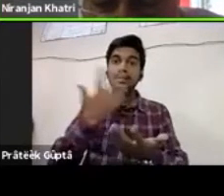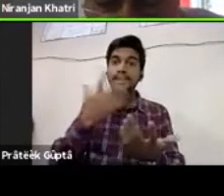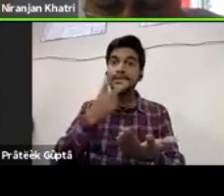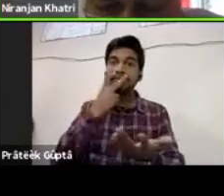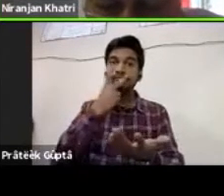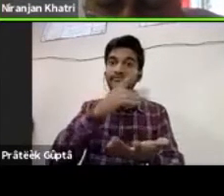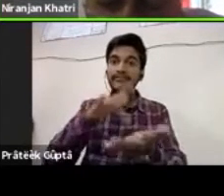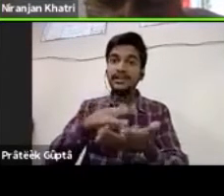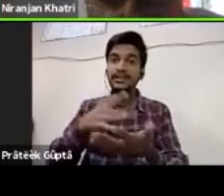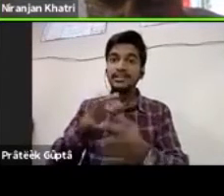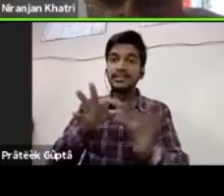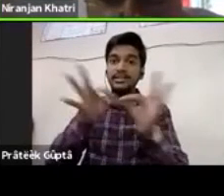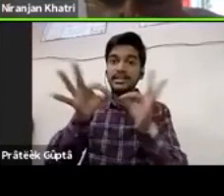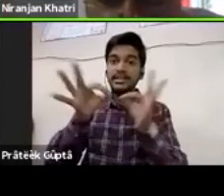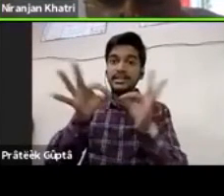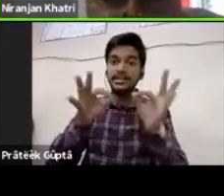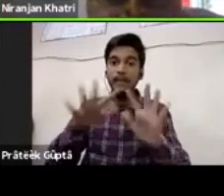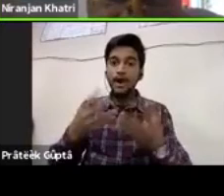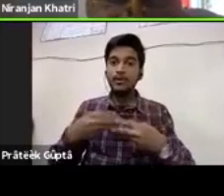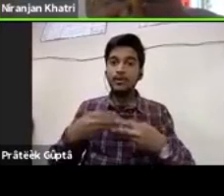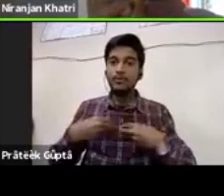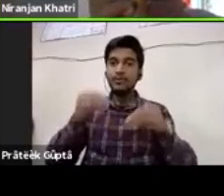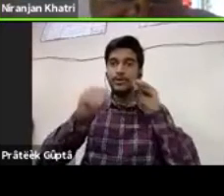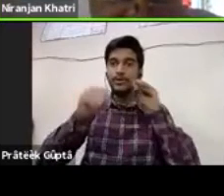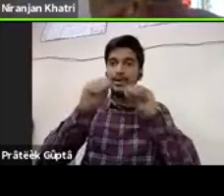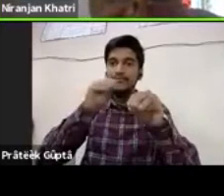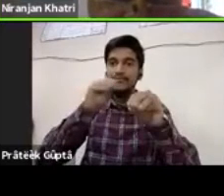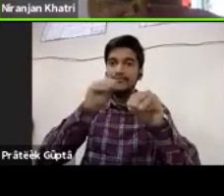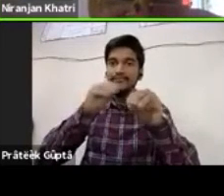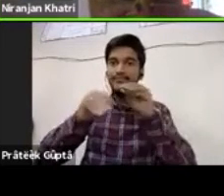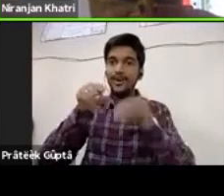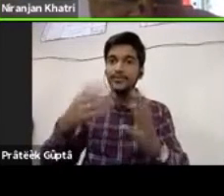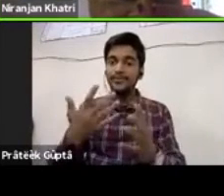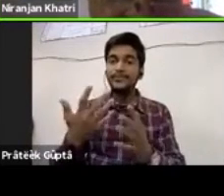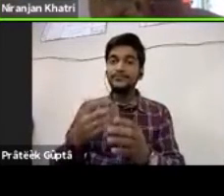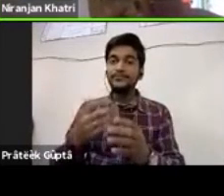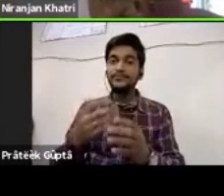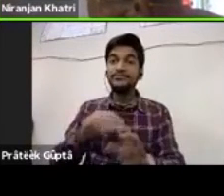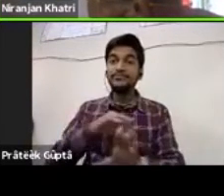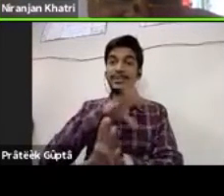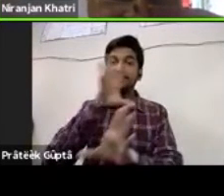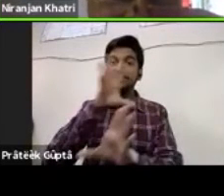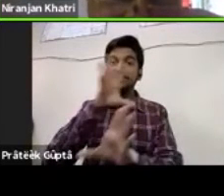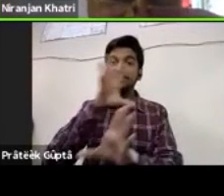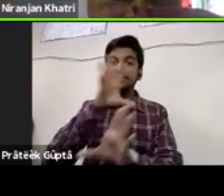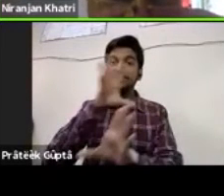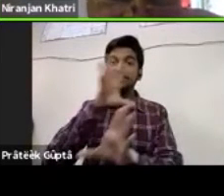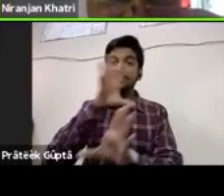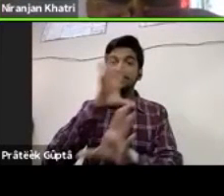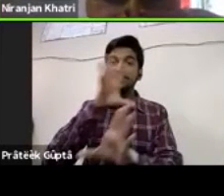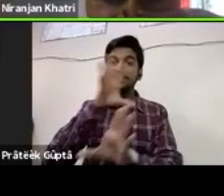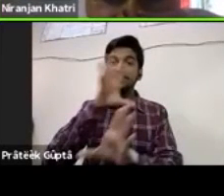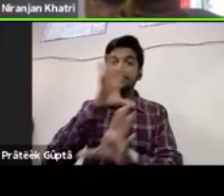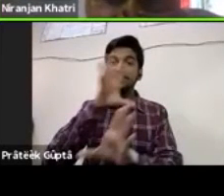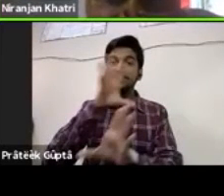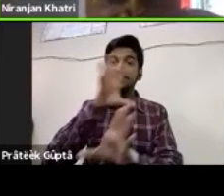को लगाना है, इकोनॉमी सस्ता होना चाहिए क्योंकि हमारे कंट्री में उतने पैसे हमें नहीं है इसको ठीक करने, बस सस्ता की माने नहीं